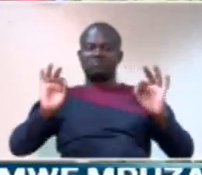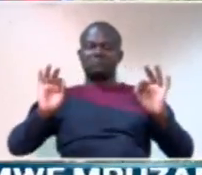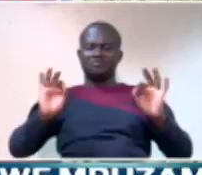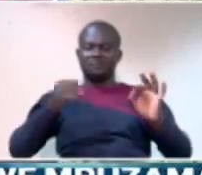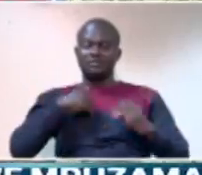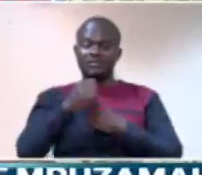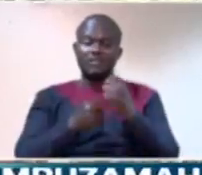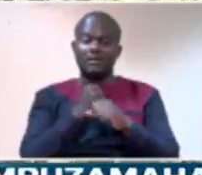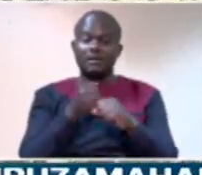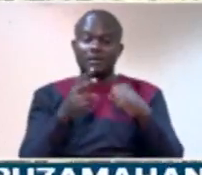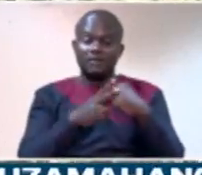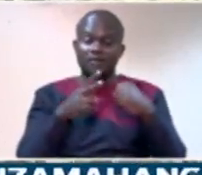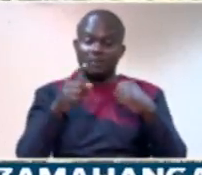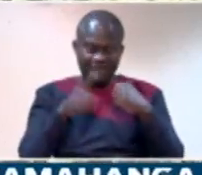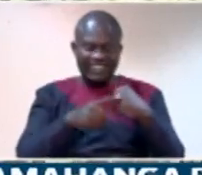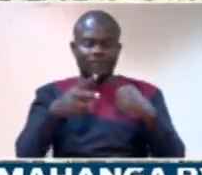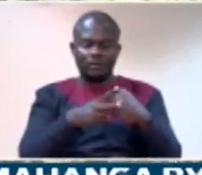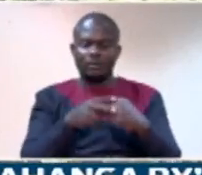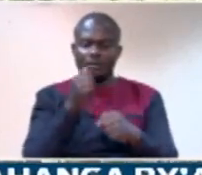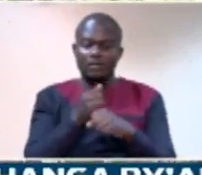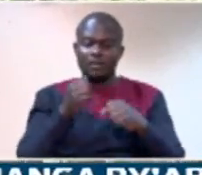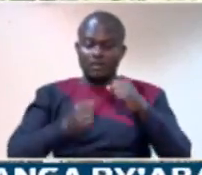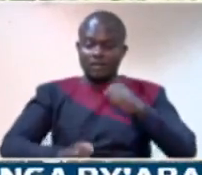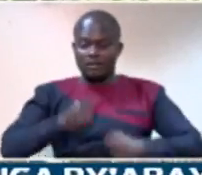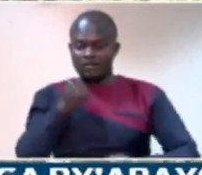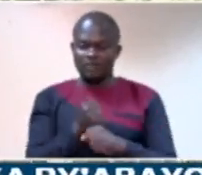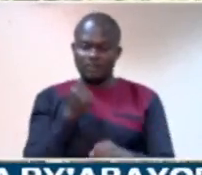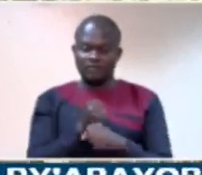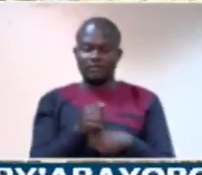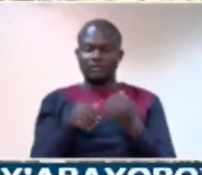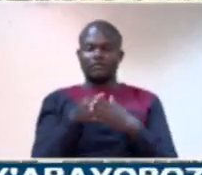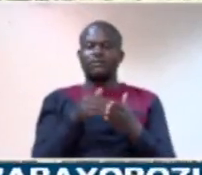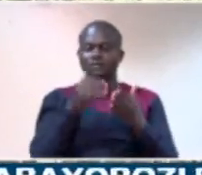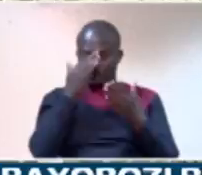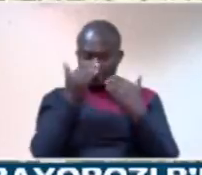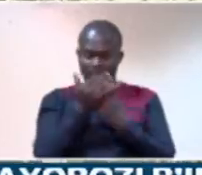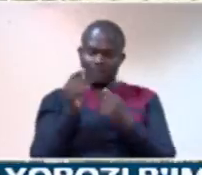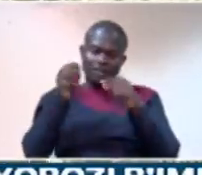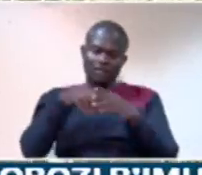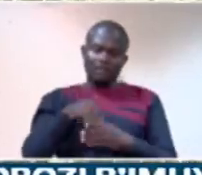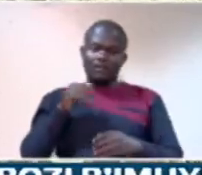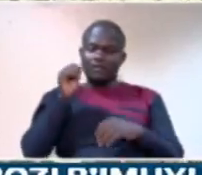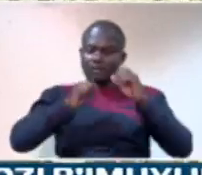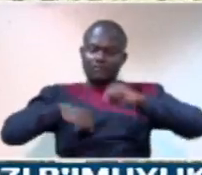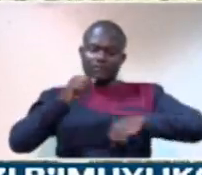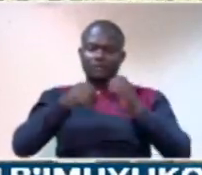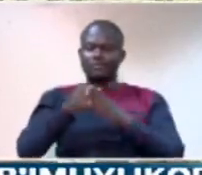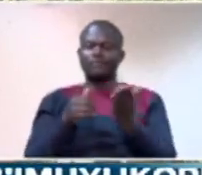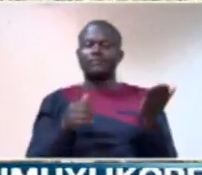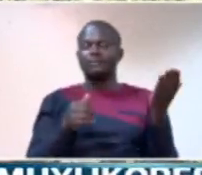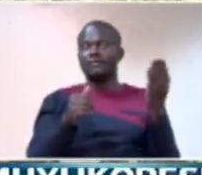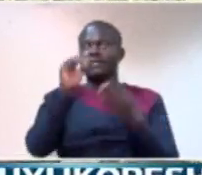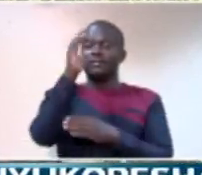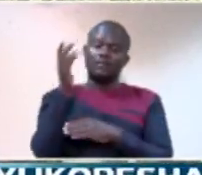imyaka 37. Dukorera amasiporo, turaza tugakora, mu gitondo tukaza twirukanka dusiganwa, tugahinga, saa